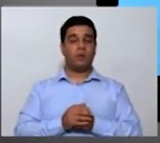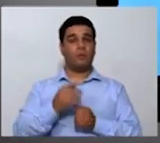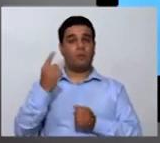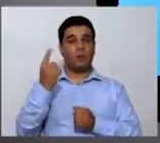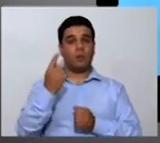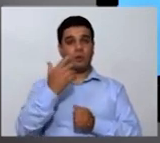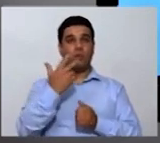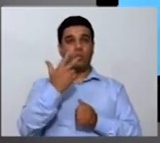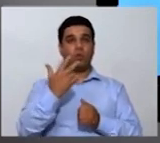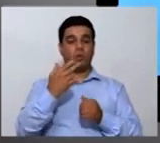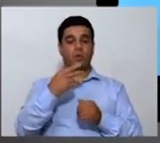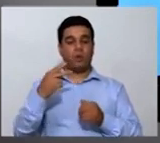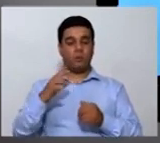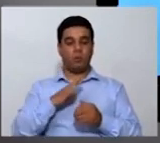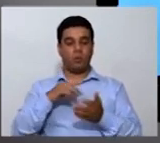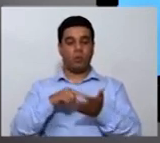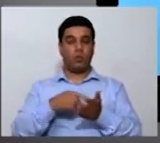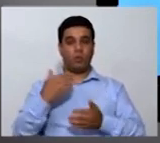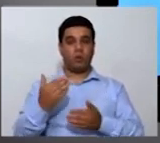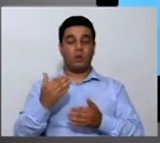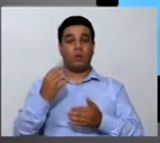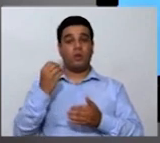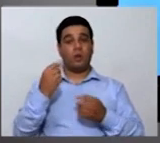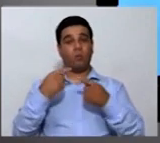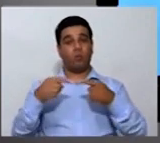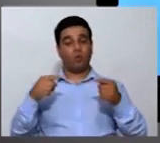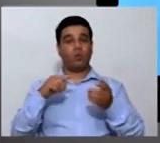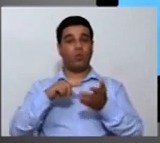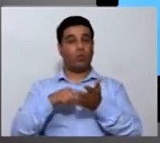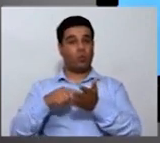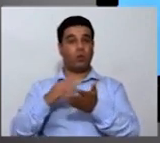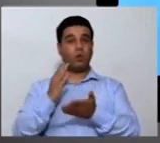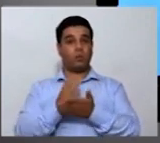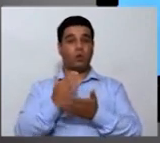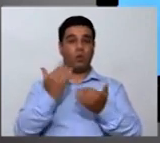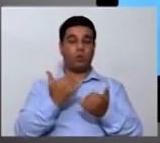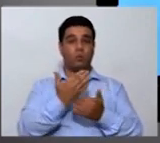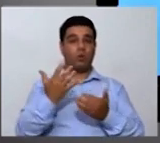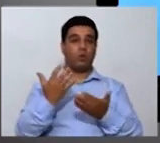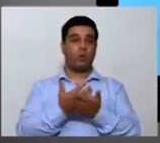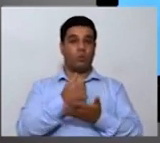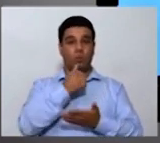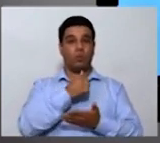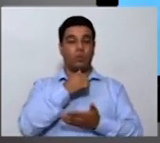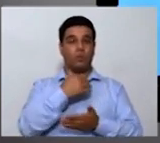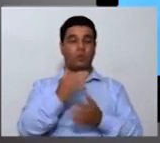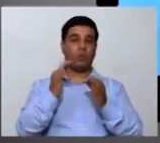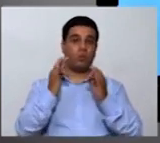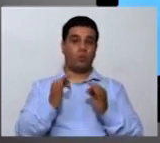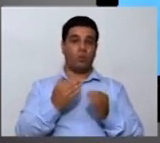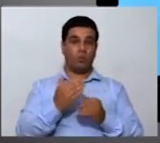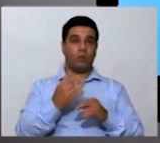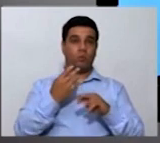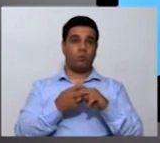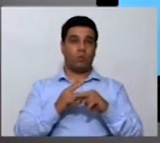Birinchisi 3ga teng bo'lgan nuqta. Ya'ni boshqa nuqtalari bormi? Keling, ularni topib ko'ring. To'ppa to'g'ri.